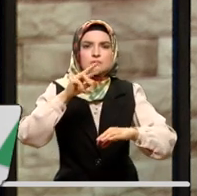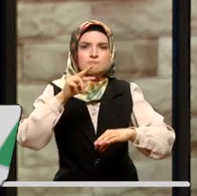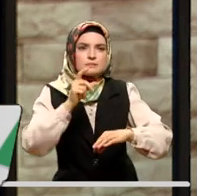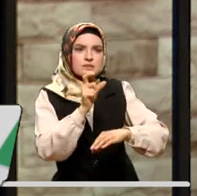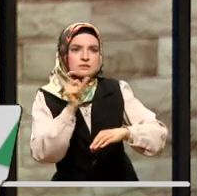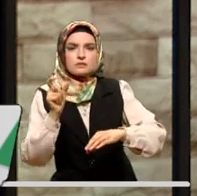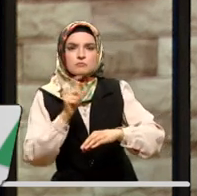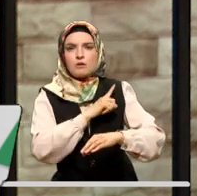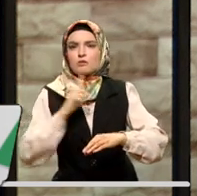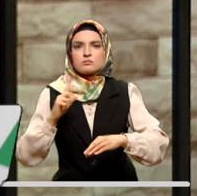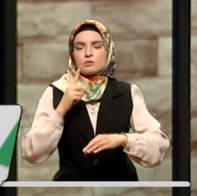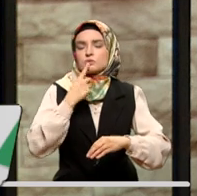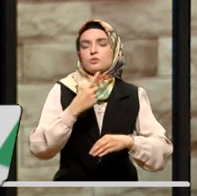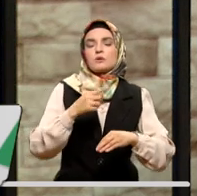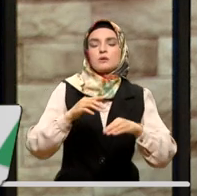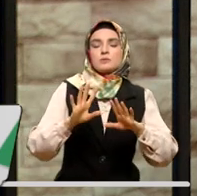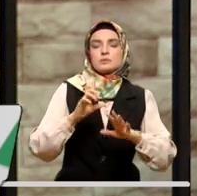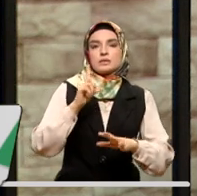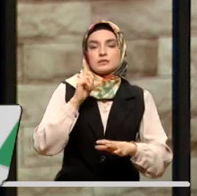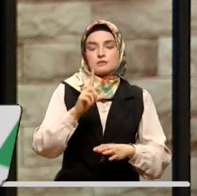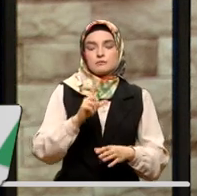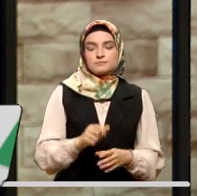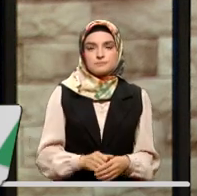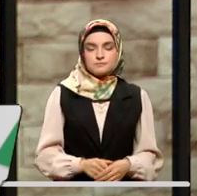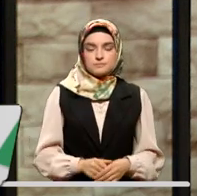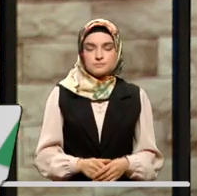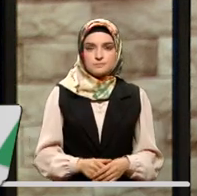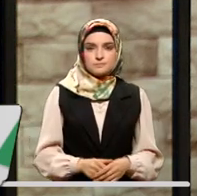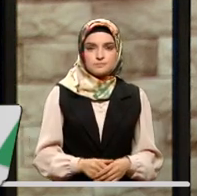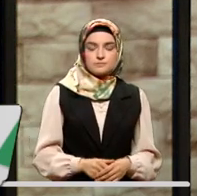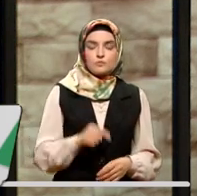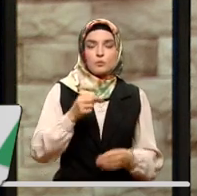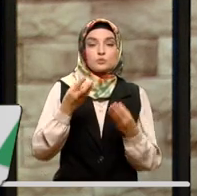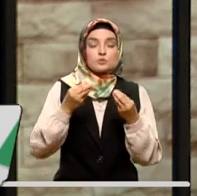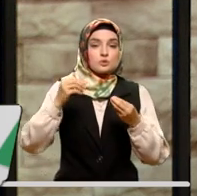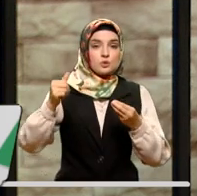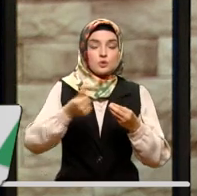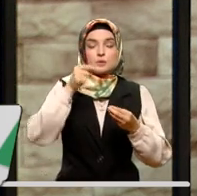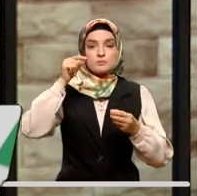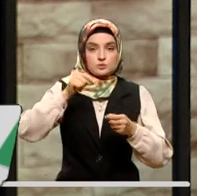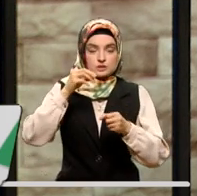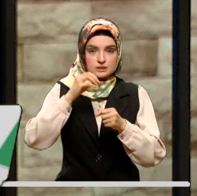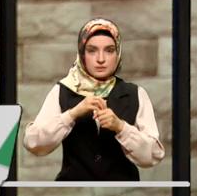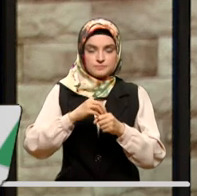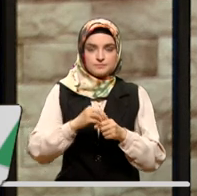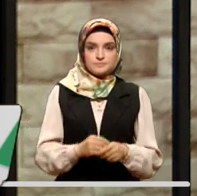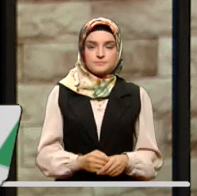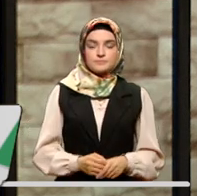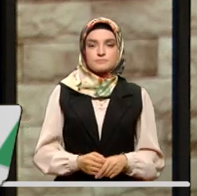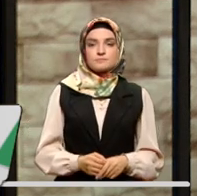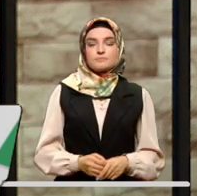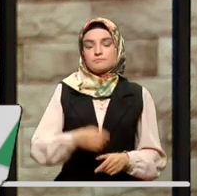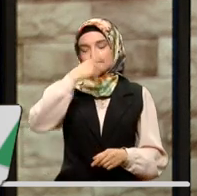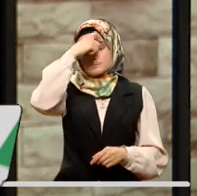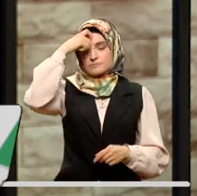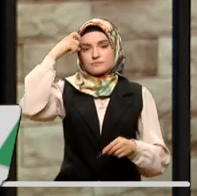asla ne anne baba ne de büyük anne büyük babanın buna meyletmemesi çok önemli. Bu açıdan işte yaz